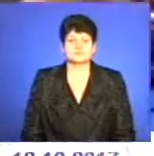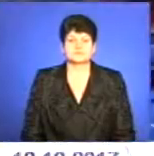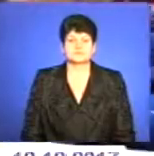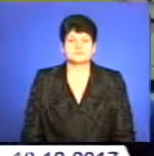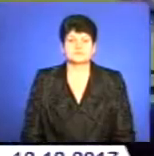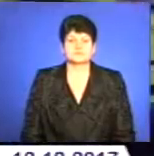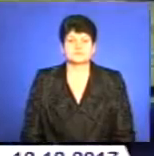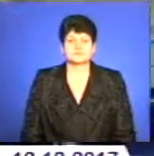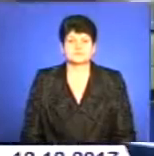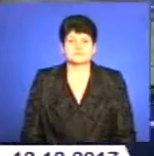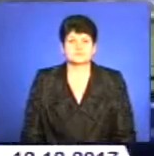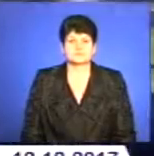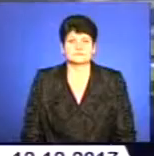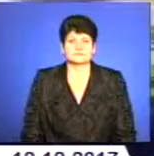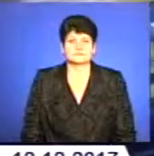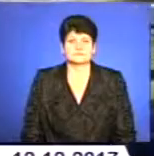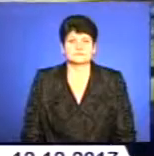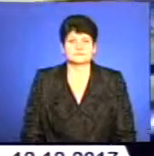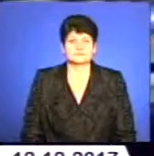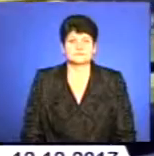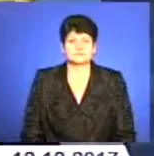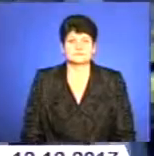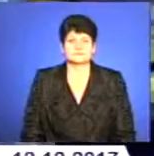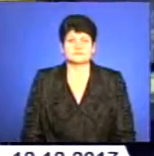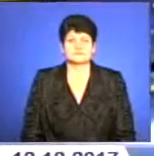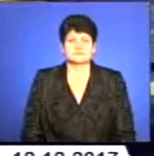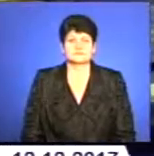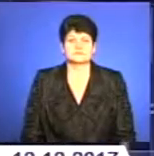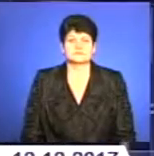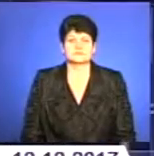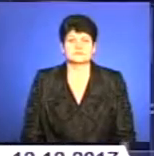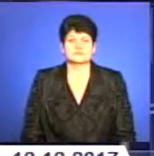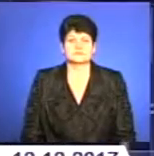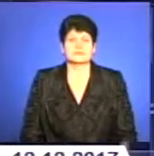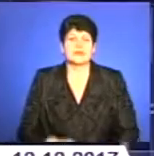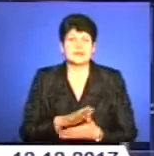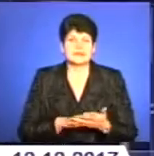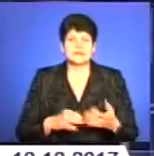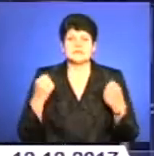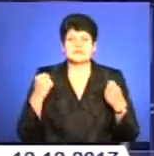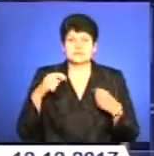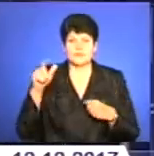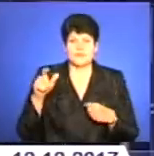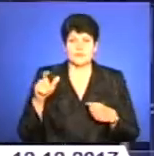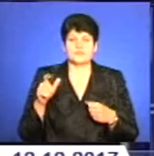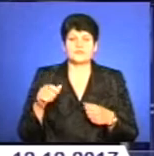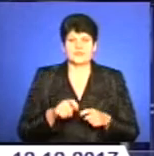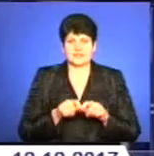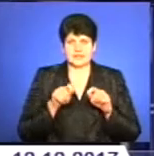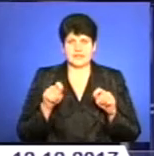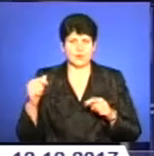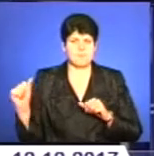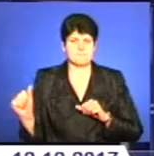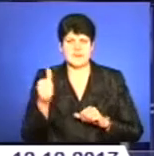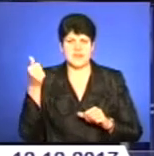І далі про спорт. Відкриту першість області зі